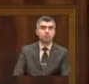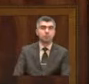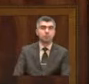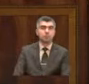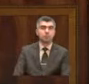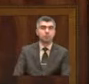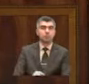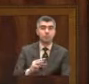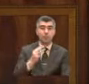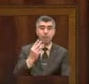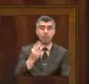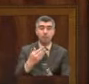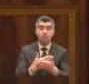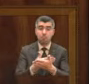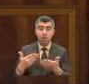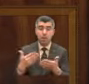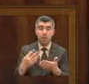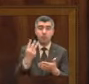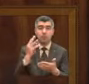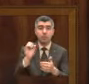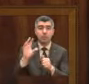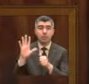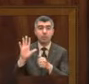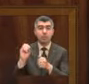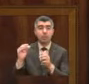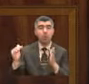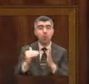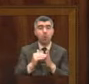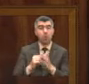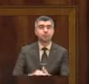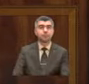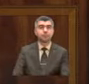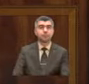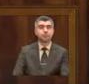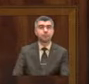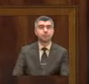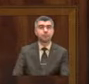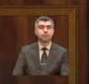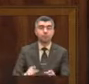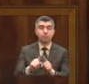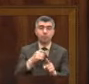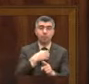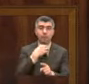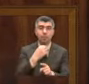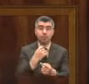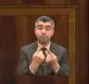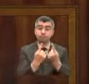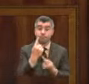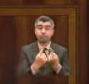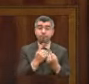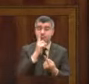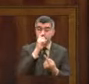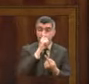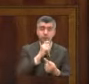يعني 3 مليار و260 مليون سنتيم. صفقة سيد الوزير المحترم تفوح منها رائحة الفساد وهدر المال